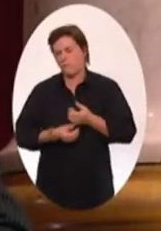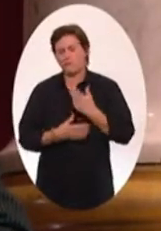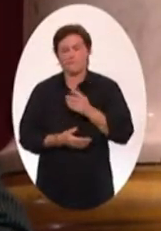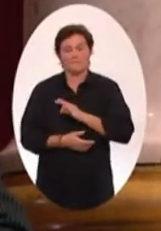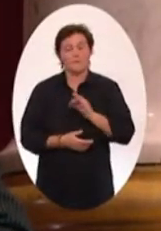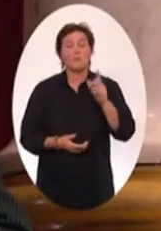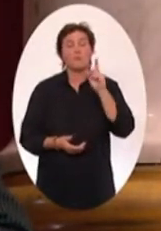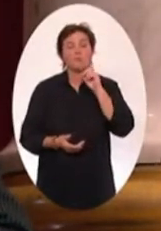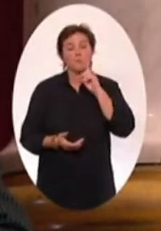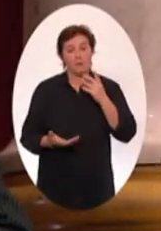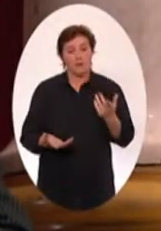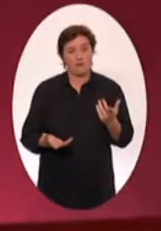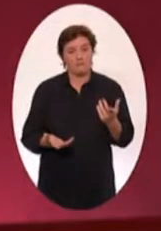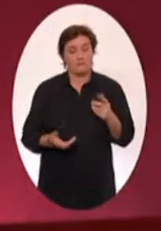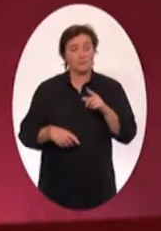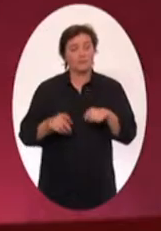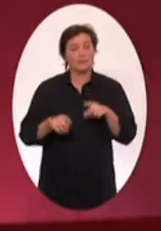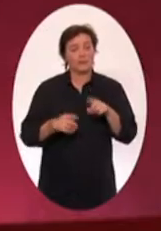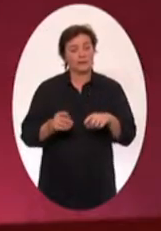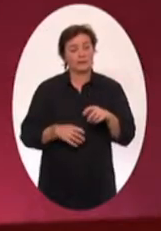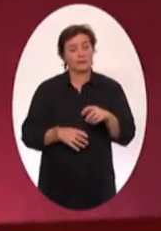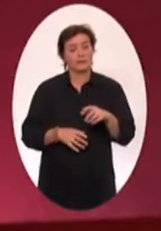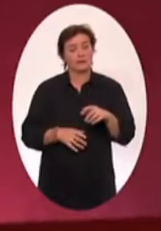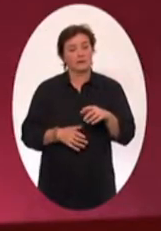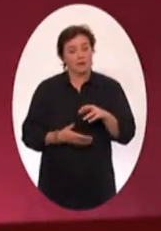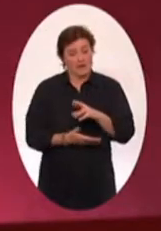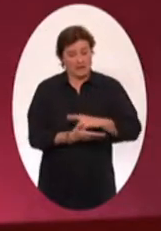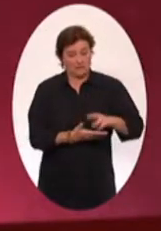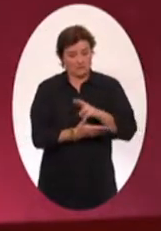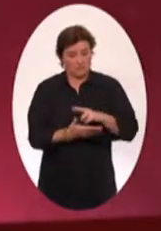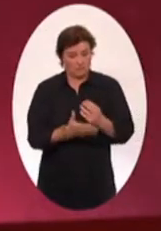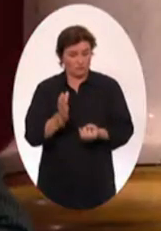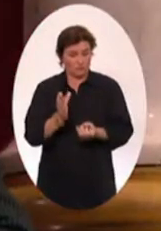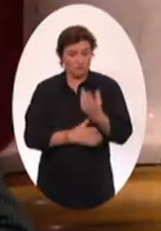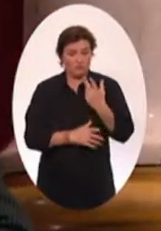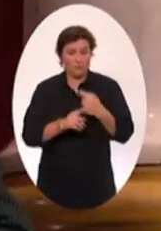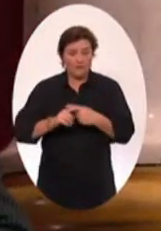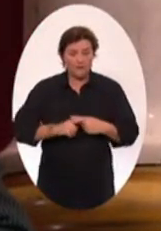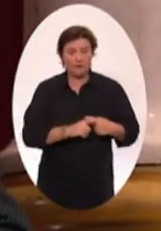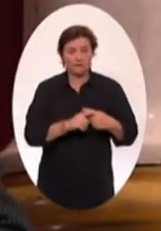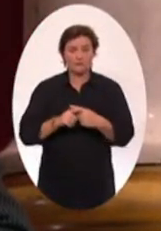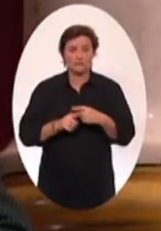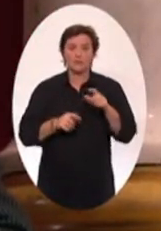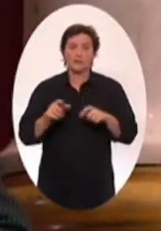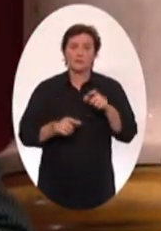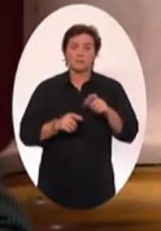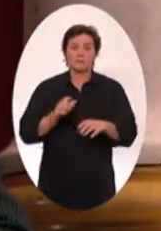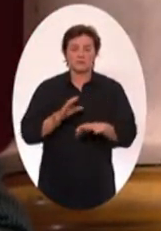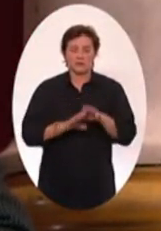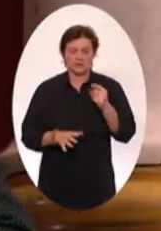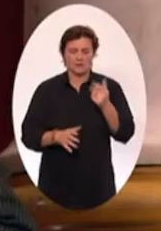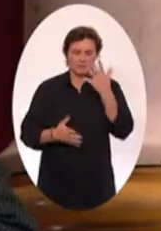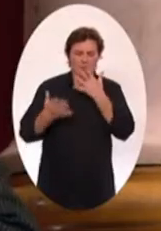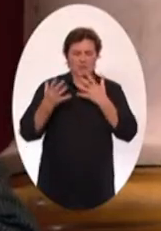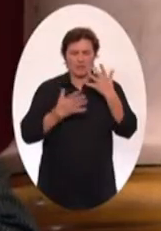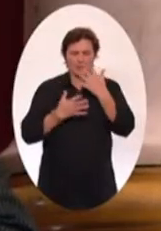diverses raisons, peut-être aussi parce que les régions viennent d'être redécoupées et que les électeurs, eh bien, ils comprennent plus